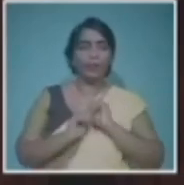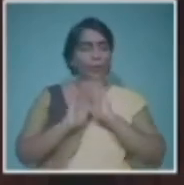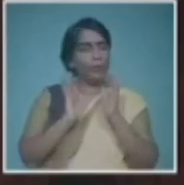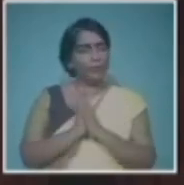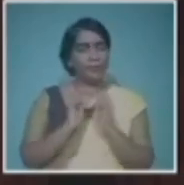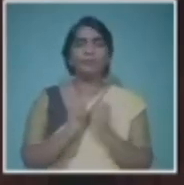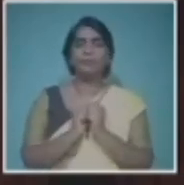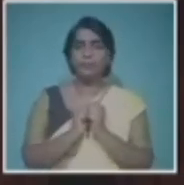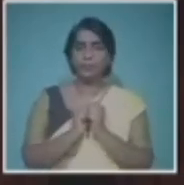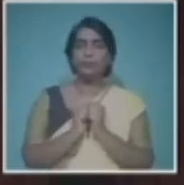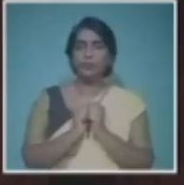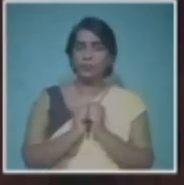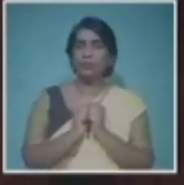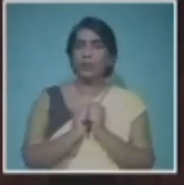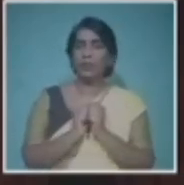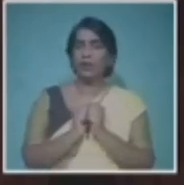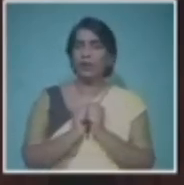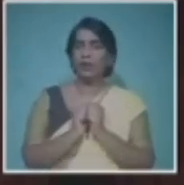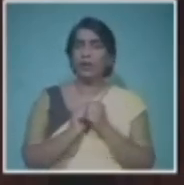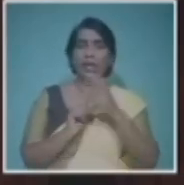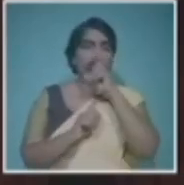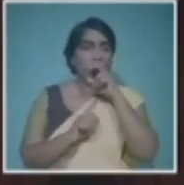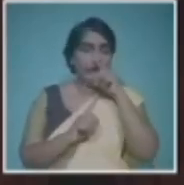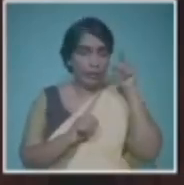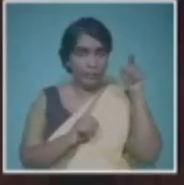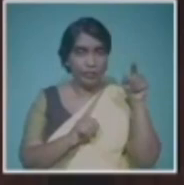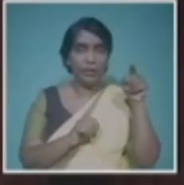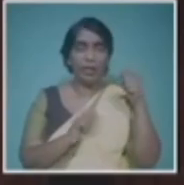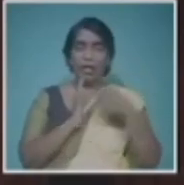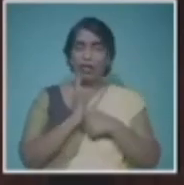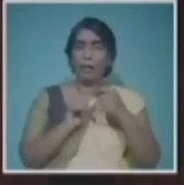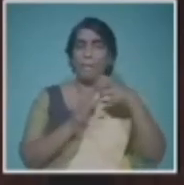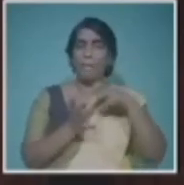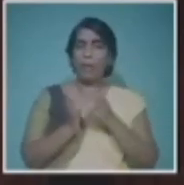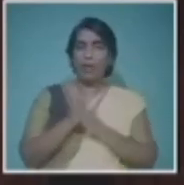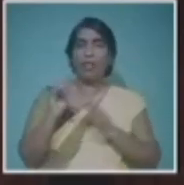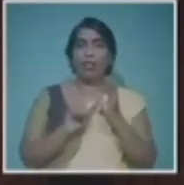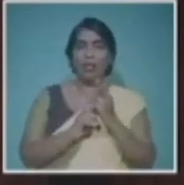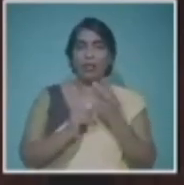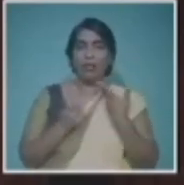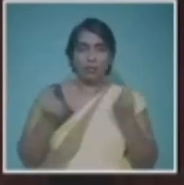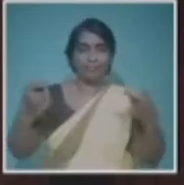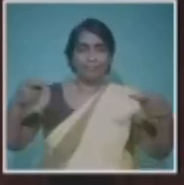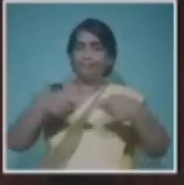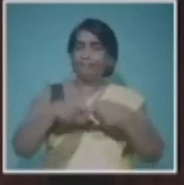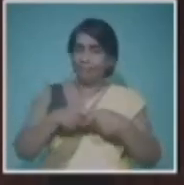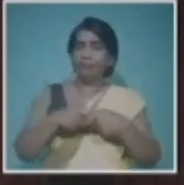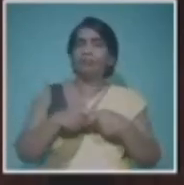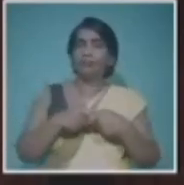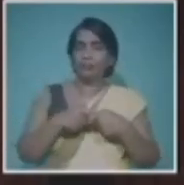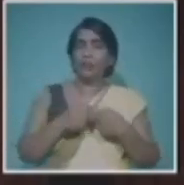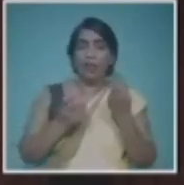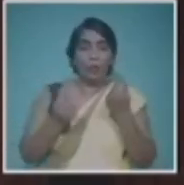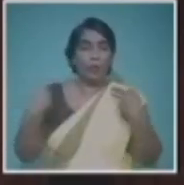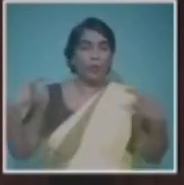දෙයකදීම මුණාසලන්ට මන්ත්‍රීනි අපි වරක කිල්නොච්චේ දකුණු පළාත් සභාවේ අපි මන්ත්‍රීවරු අපි අතේ සල්ලි ඔබතුමා අපේ නායකත්වයේ දීලා